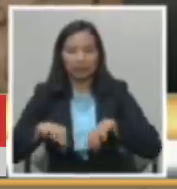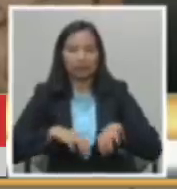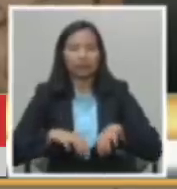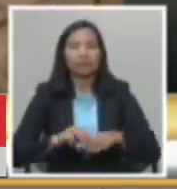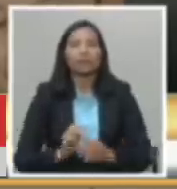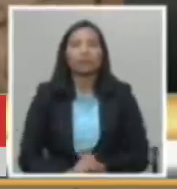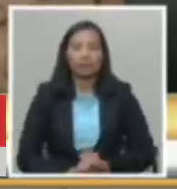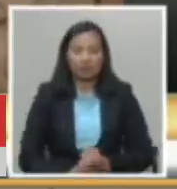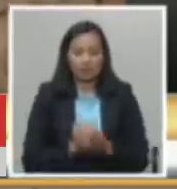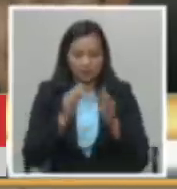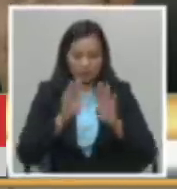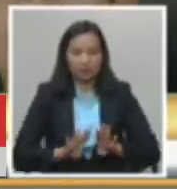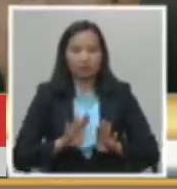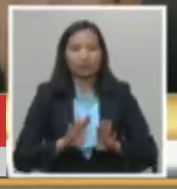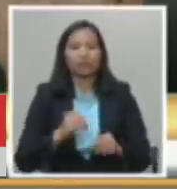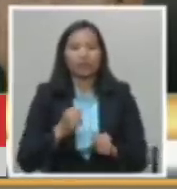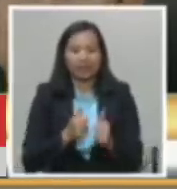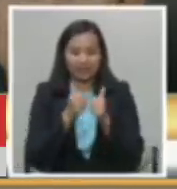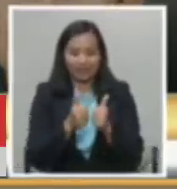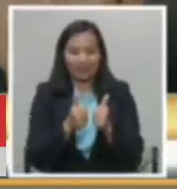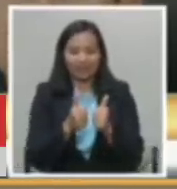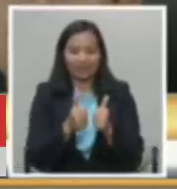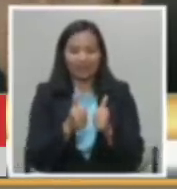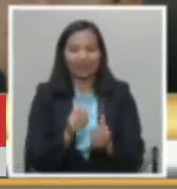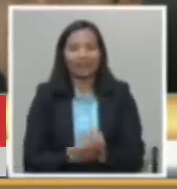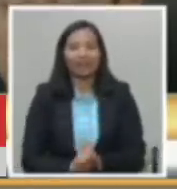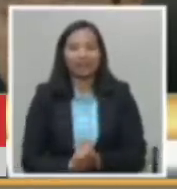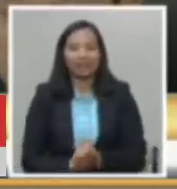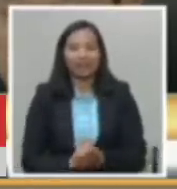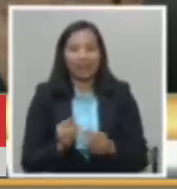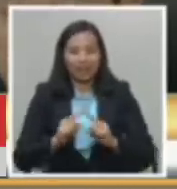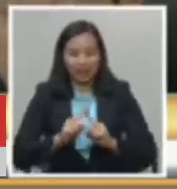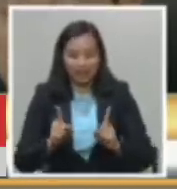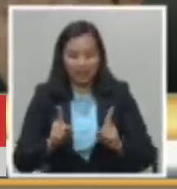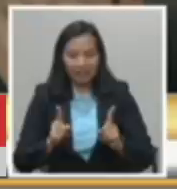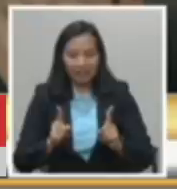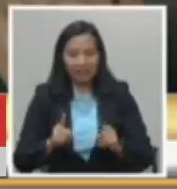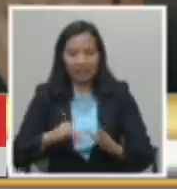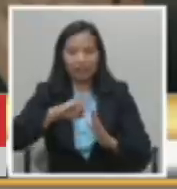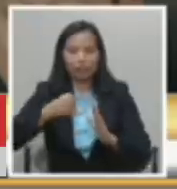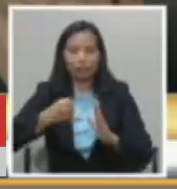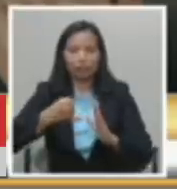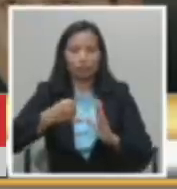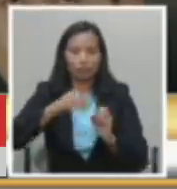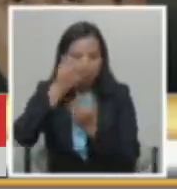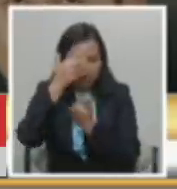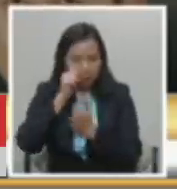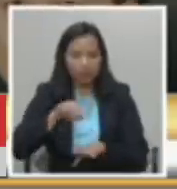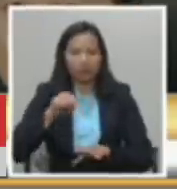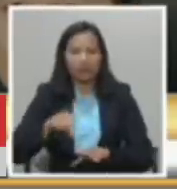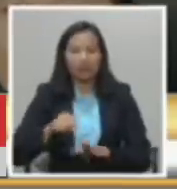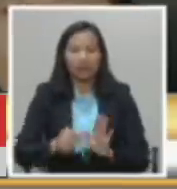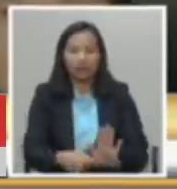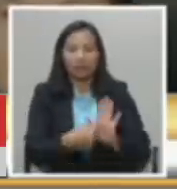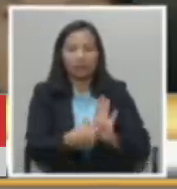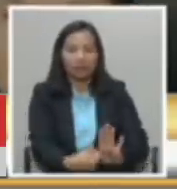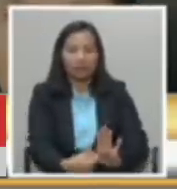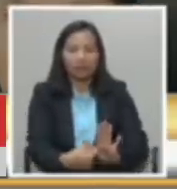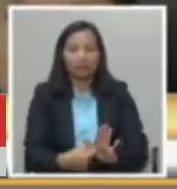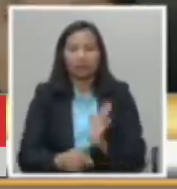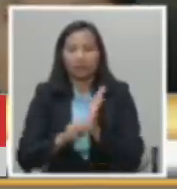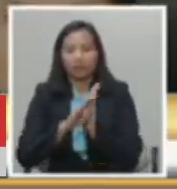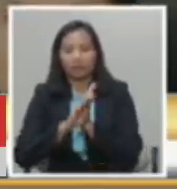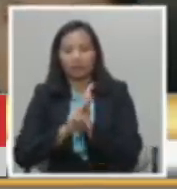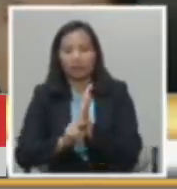นี้ดีครับแต่กำลังจะทิ้งบางจังหวัดไว้ข้างหลังยกตัวอย่างเช่นจังหวัดบึงกา